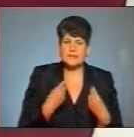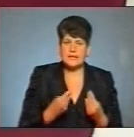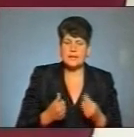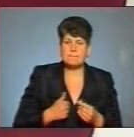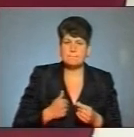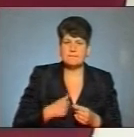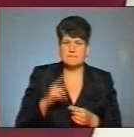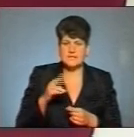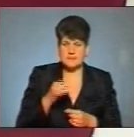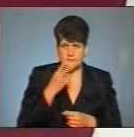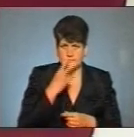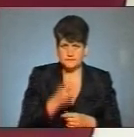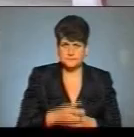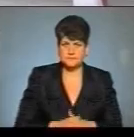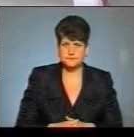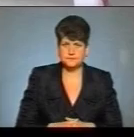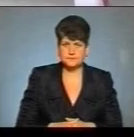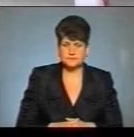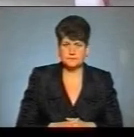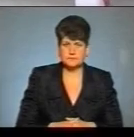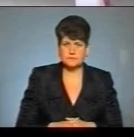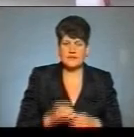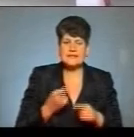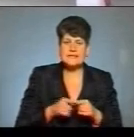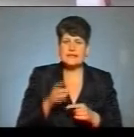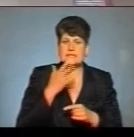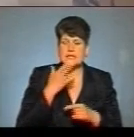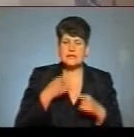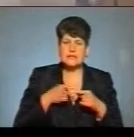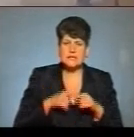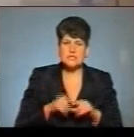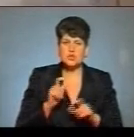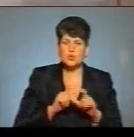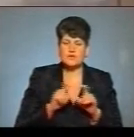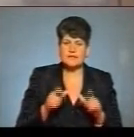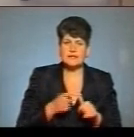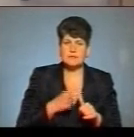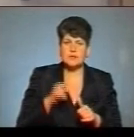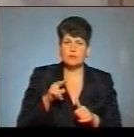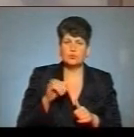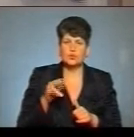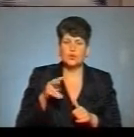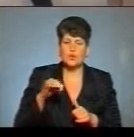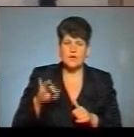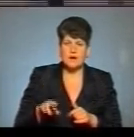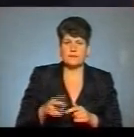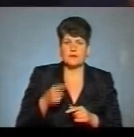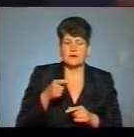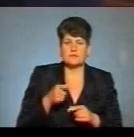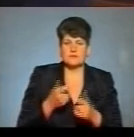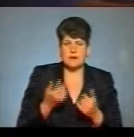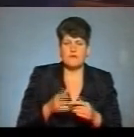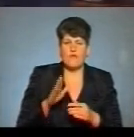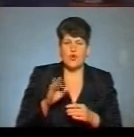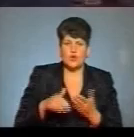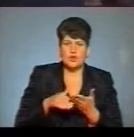схід, бачила Світлана Лазорик. Це Національний технічний університет імені Пулюя. У холі навчального закладу